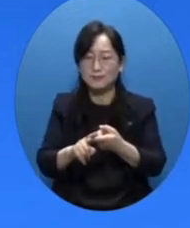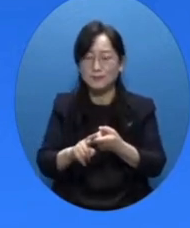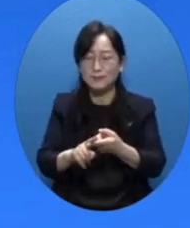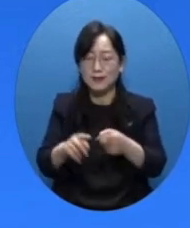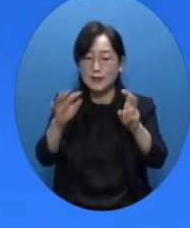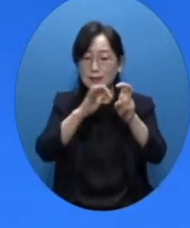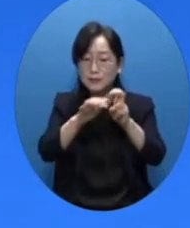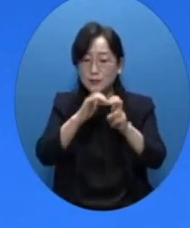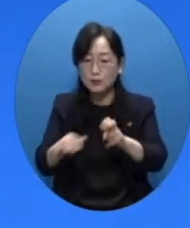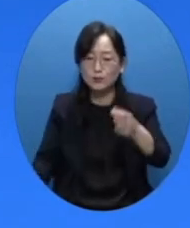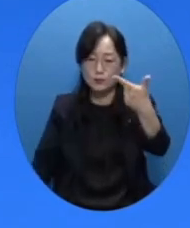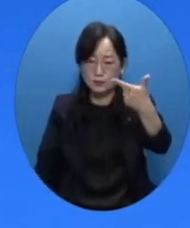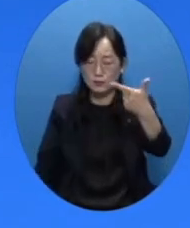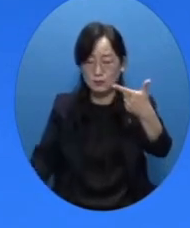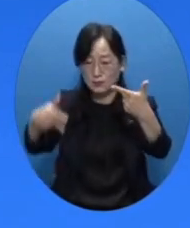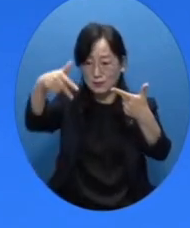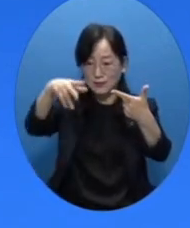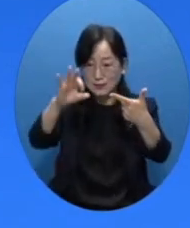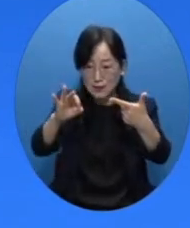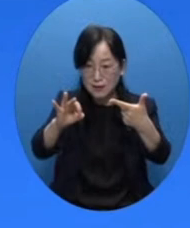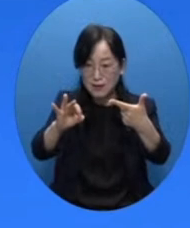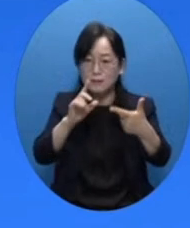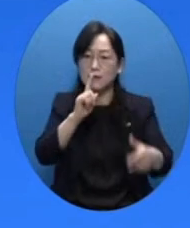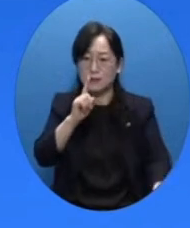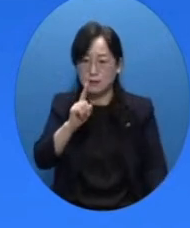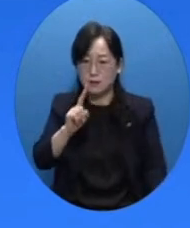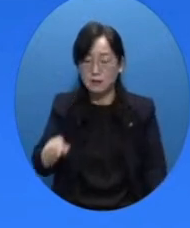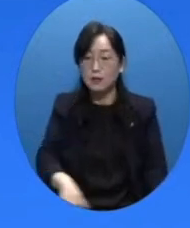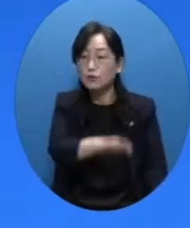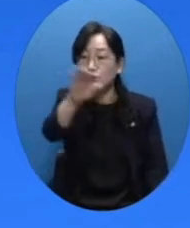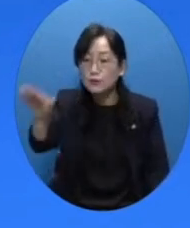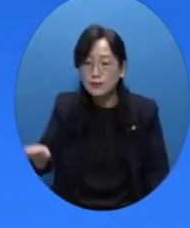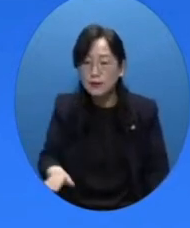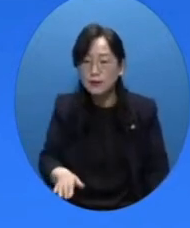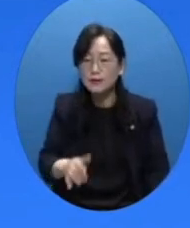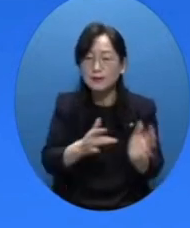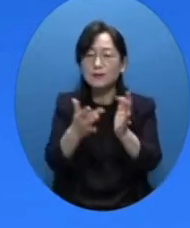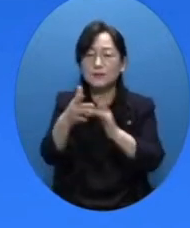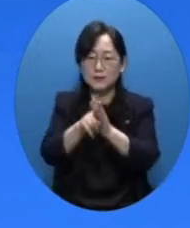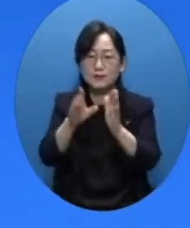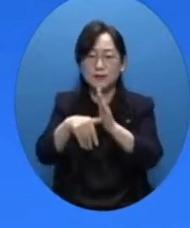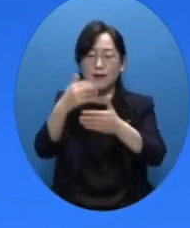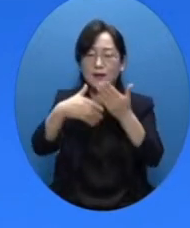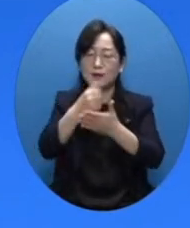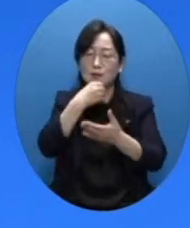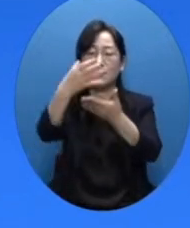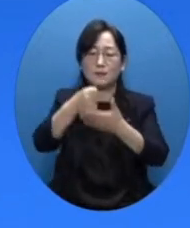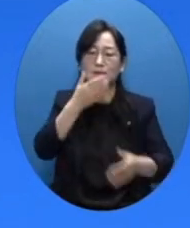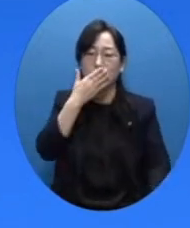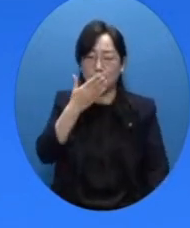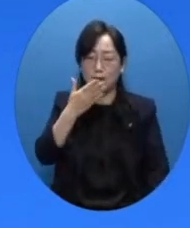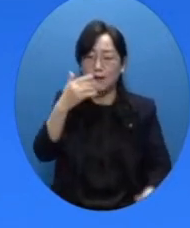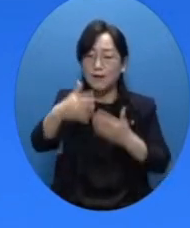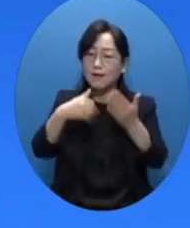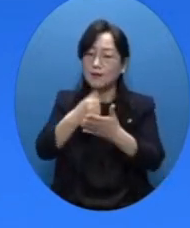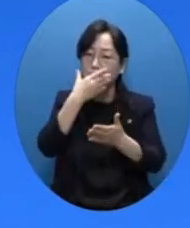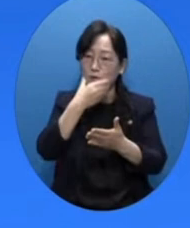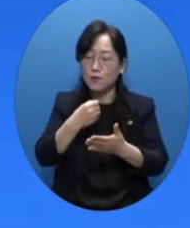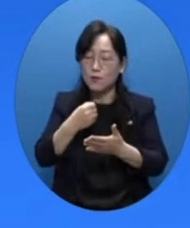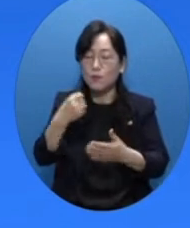민수기 6장 에 말씀하고 있는 것입니다 우리가 예수를 믿을 때 1 맹이 복이 많은 것입니다 하남에 보기 우리의 게임 하여서